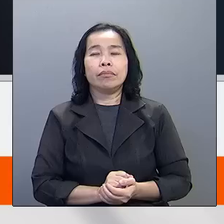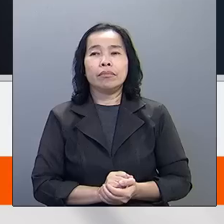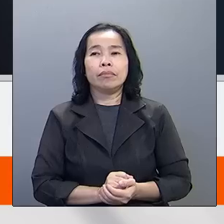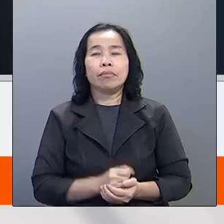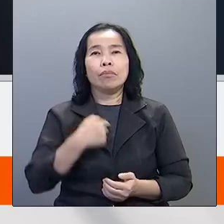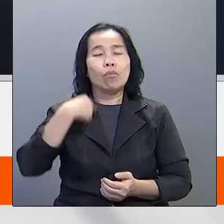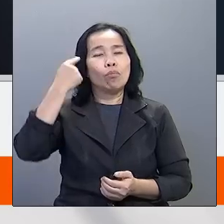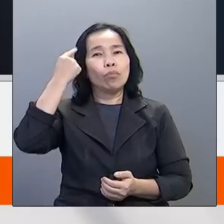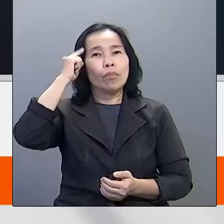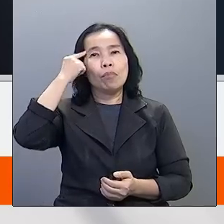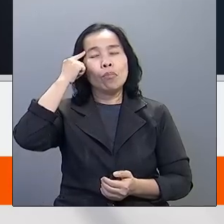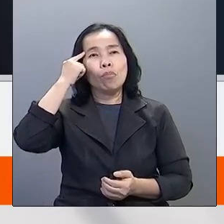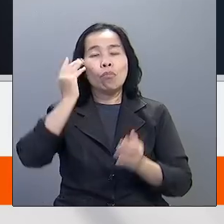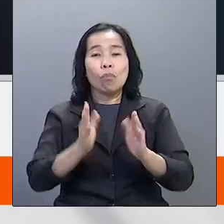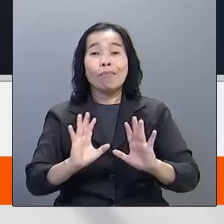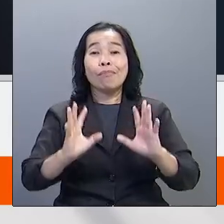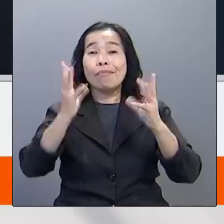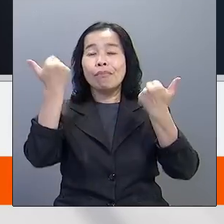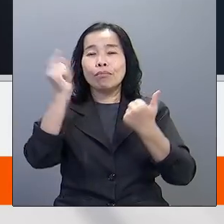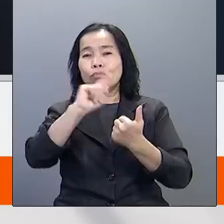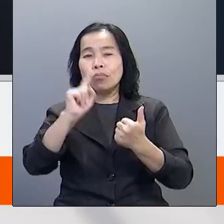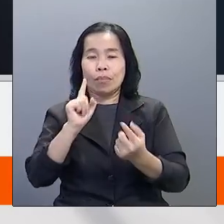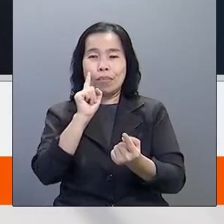เรายังไม่พบผู้สูญหายบริเวณ